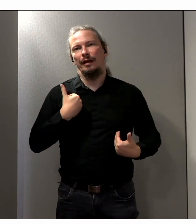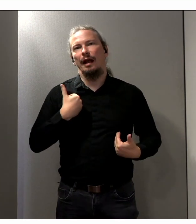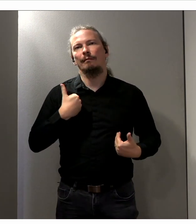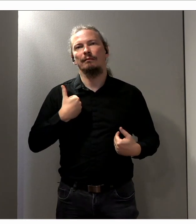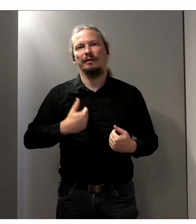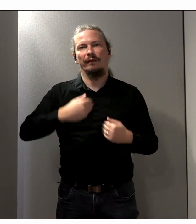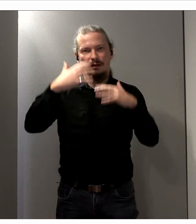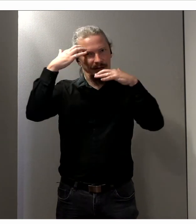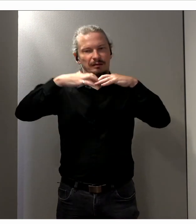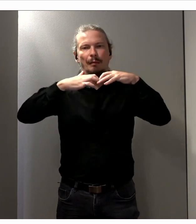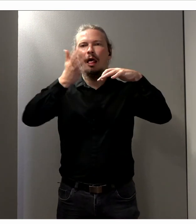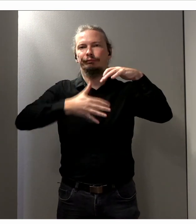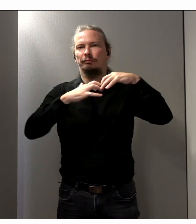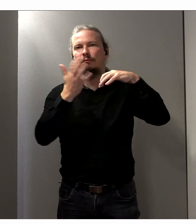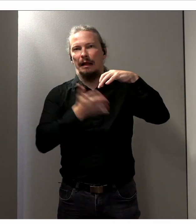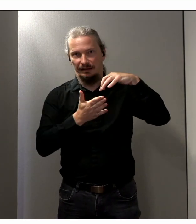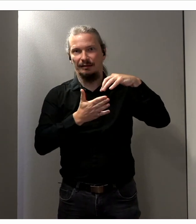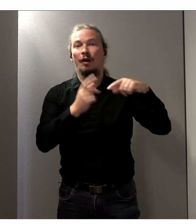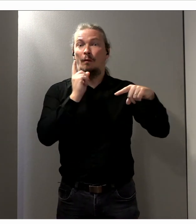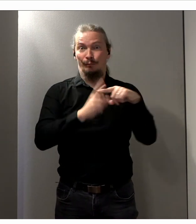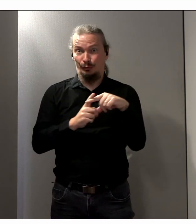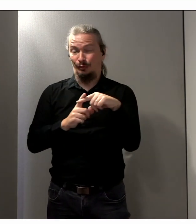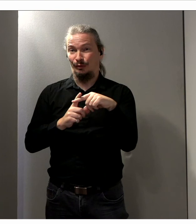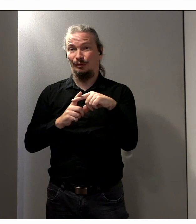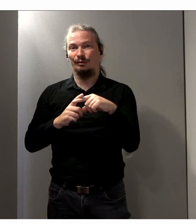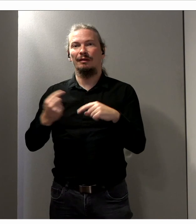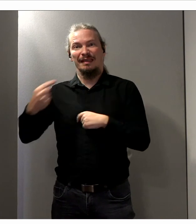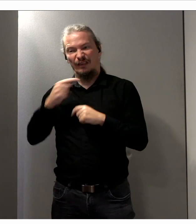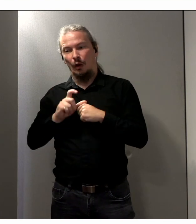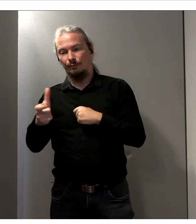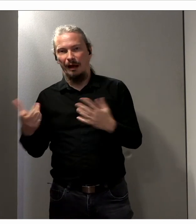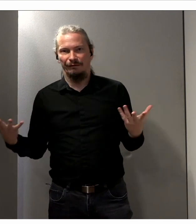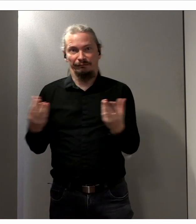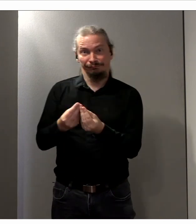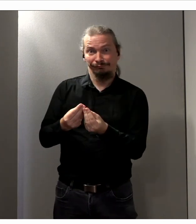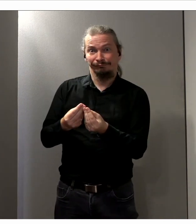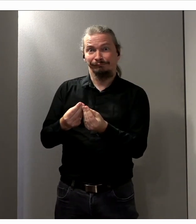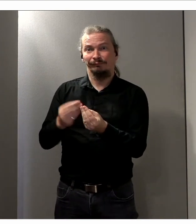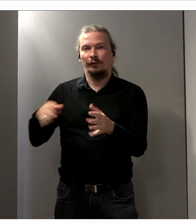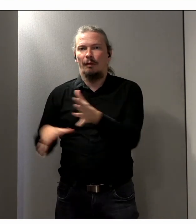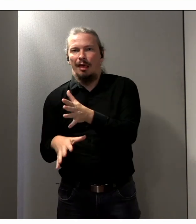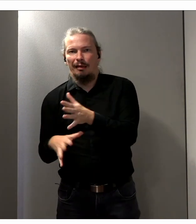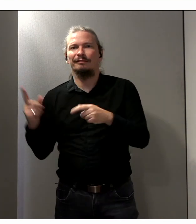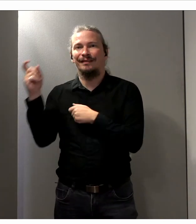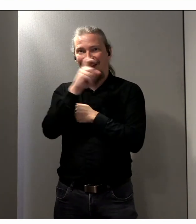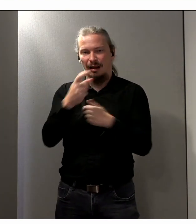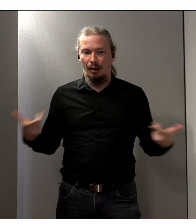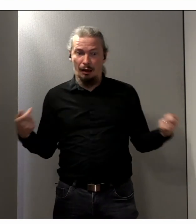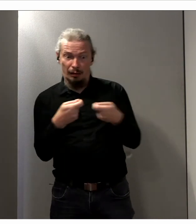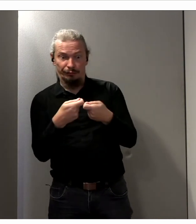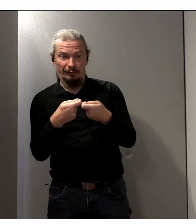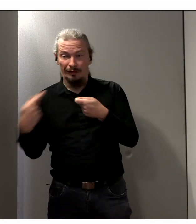d'envergure, une paralysie cérébrale, avec la déficience associée qui est la dyspraxie.